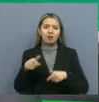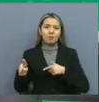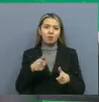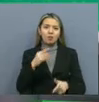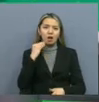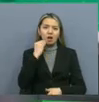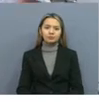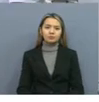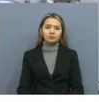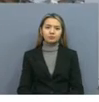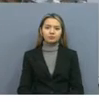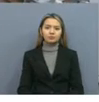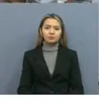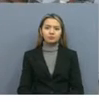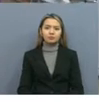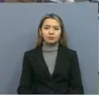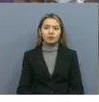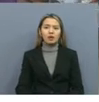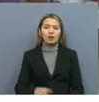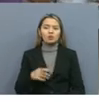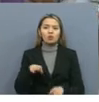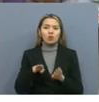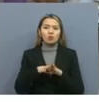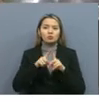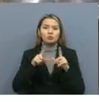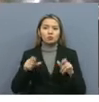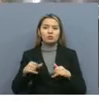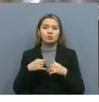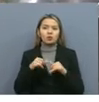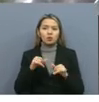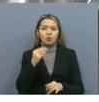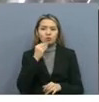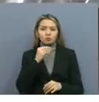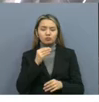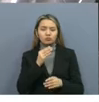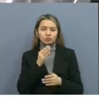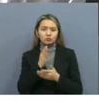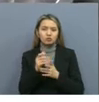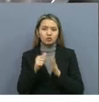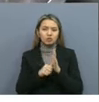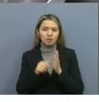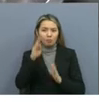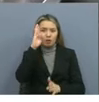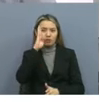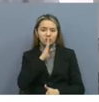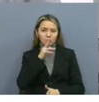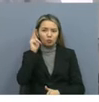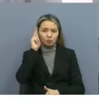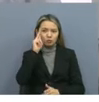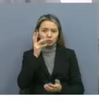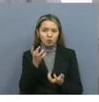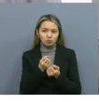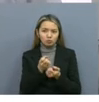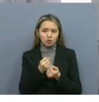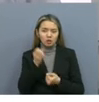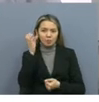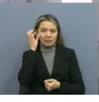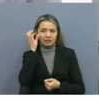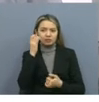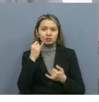сапасы жақсаруда. Осынау білім ошағының қоғамдық тамақтандыру бөлімінде 60 ұл-қыз оқып жатыр. Жаңа жылдың алдында болашақ аспаздар